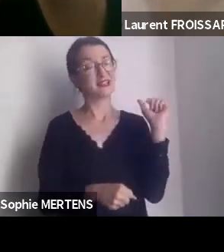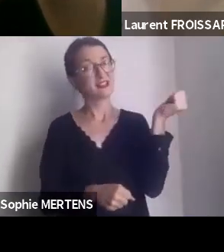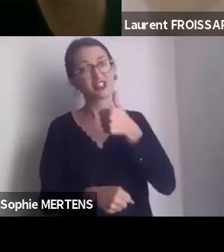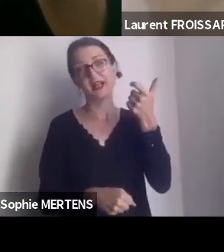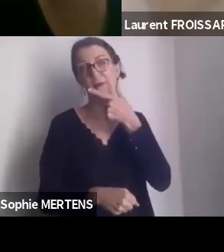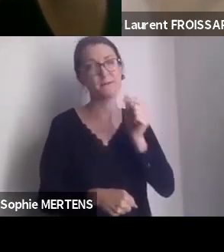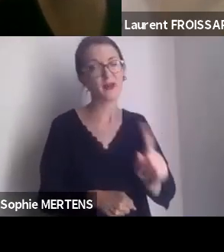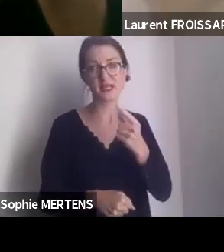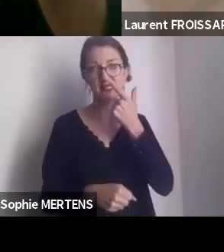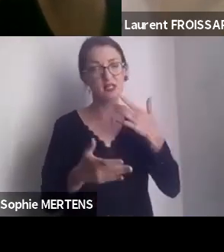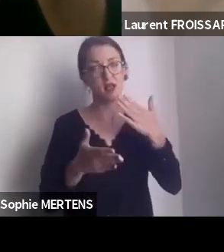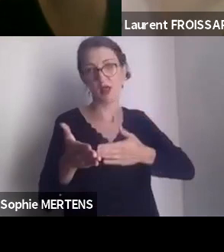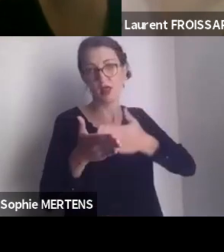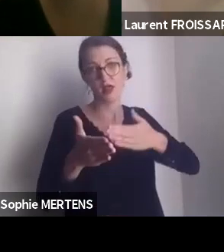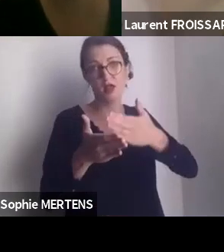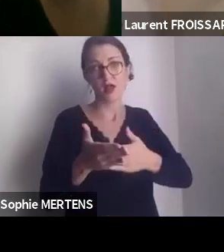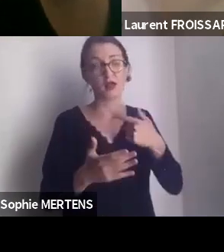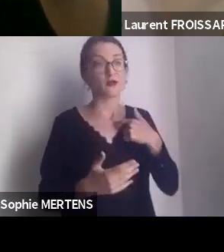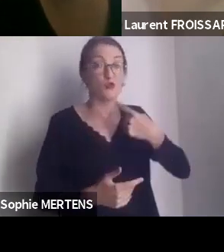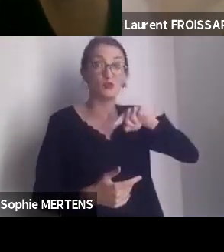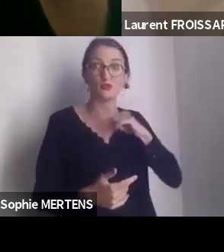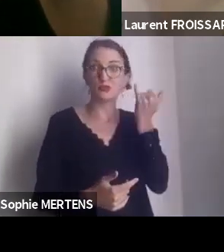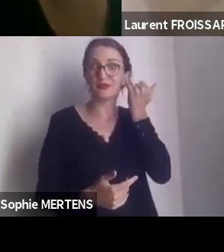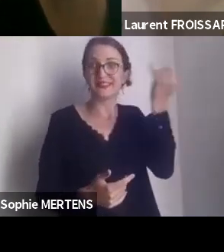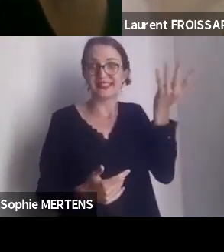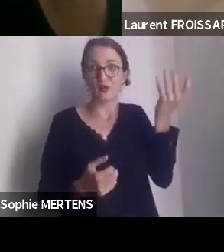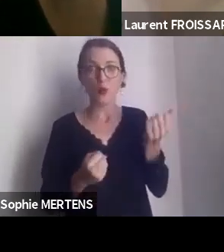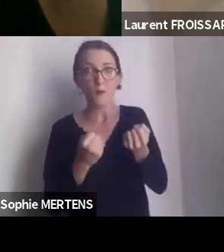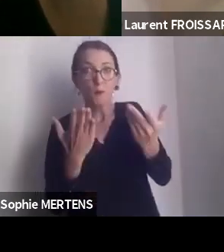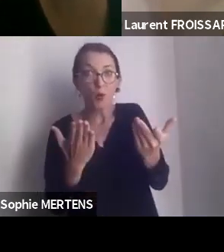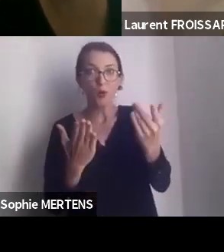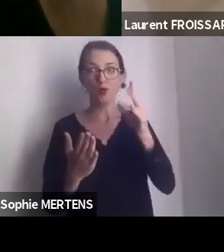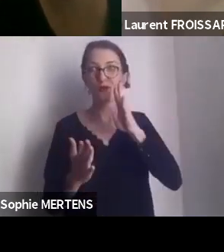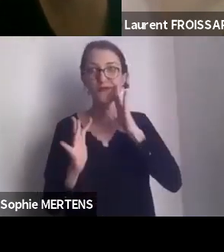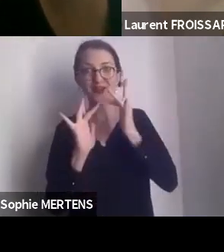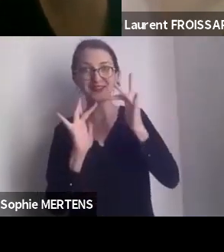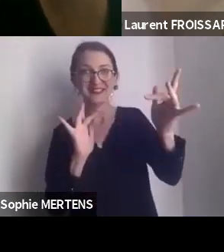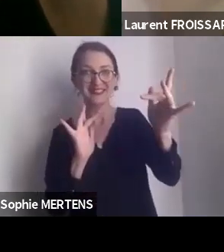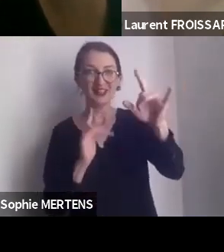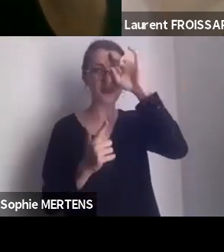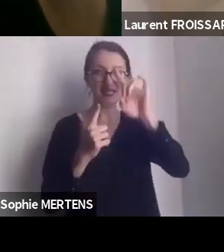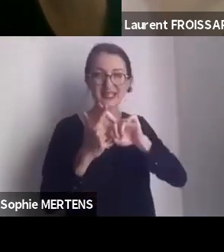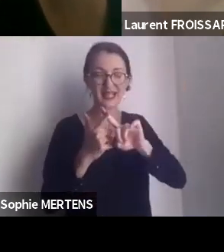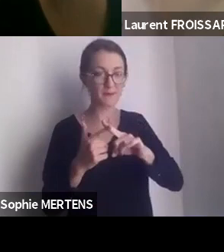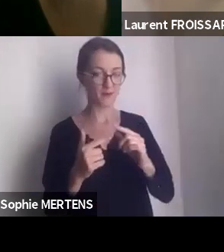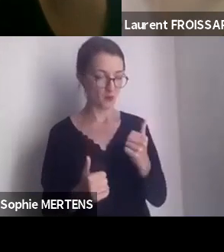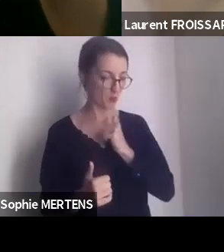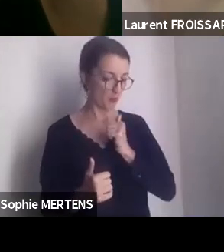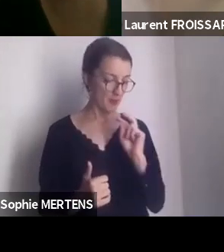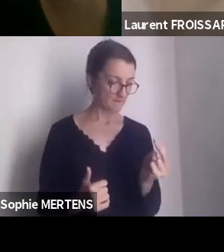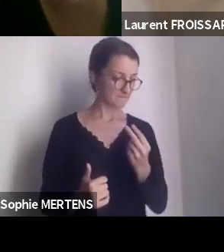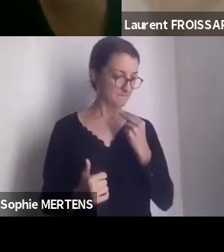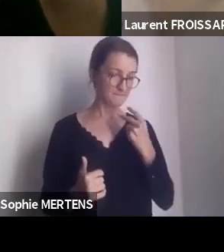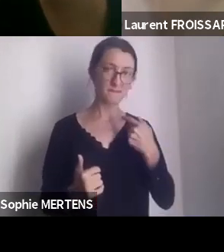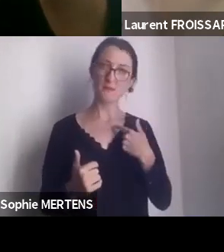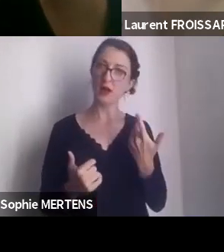vous proposer un webinaire avec du contenu sur comment je, en tant que porteur de projet ou en tant qu'entrepreneur qui avait